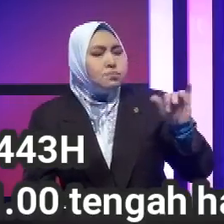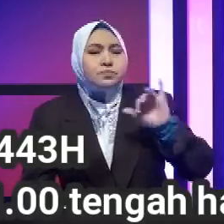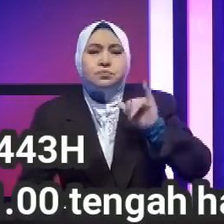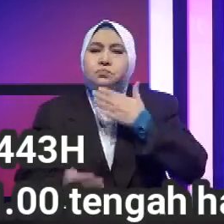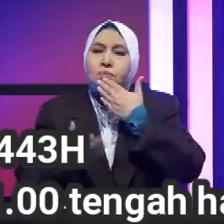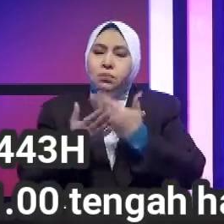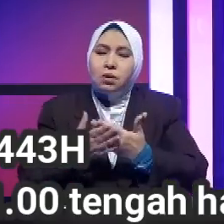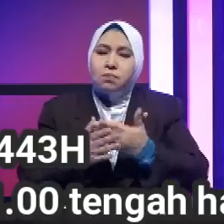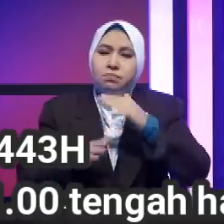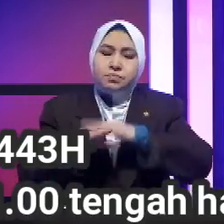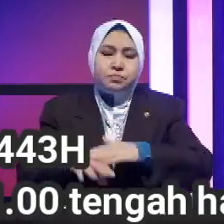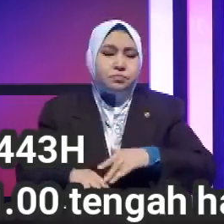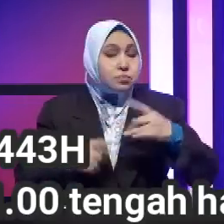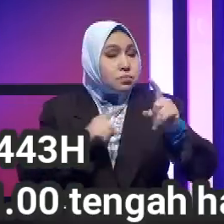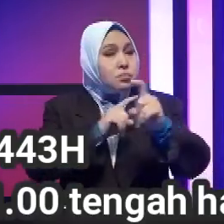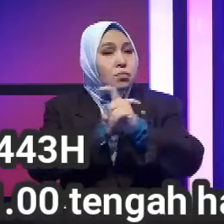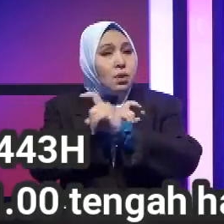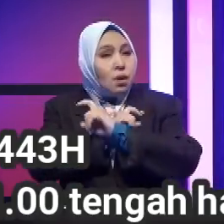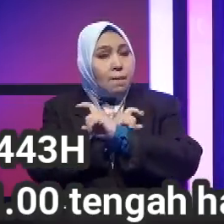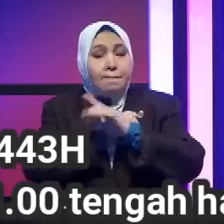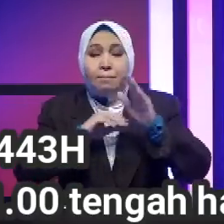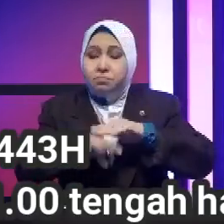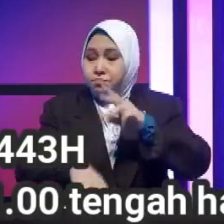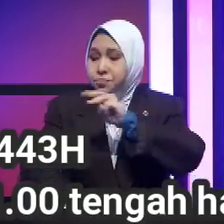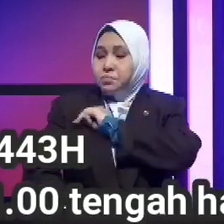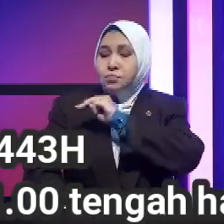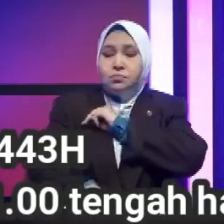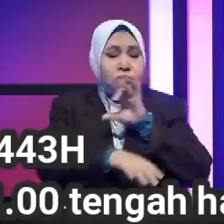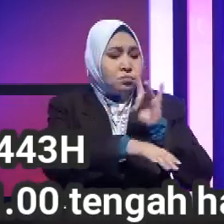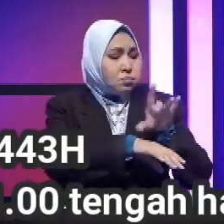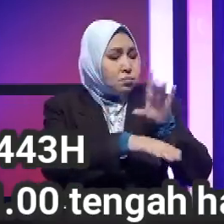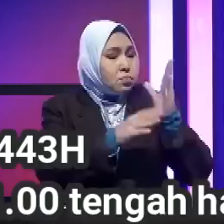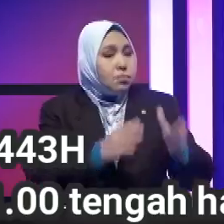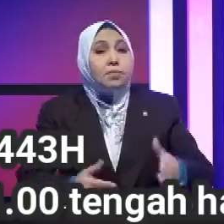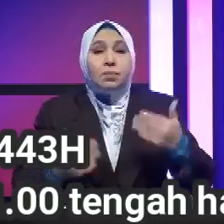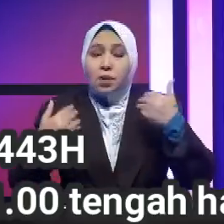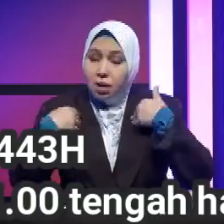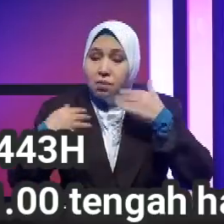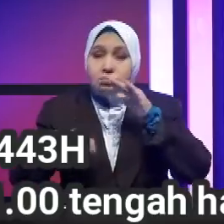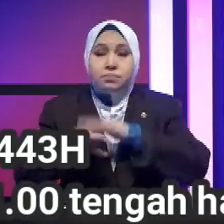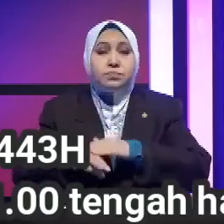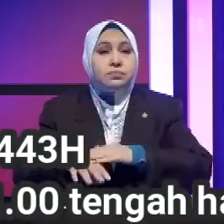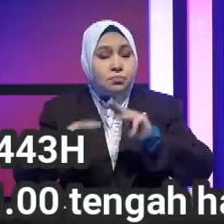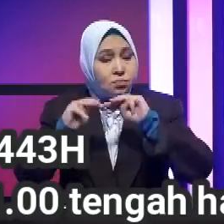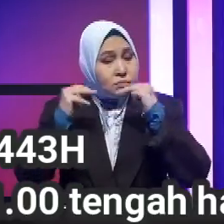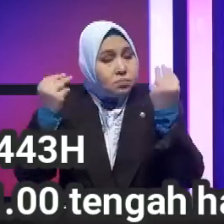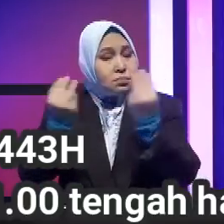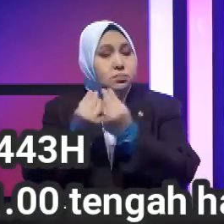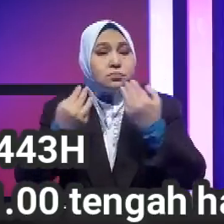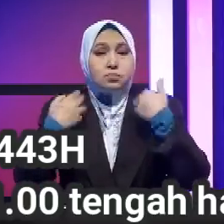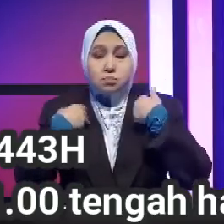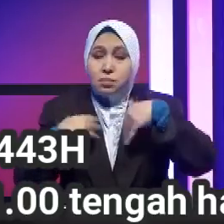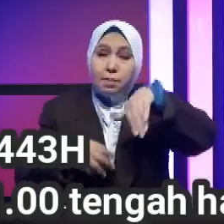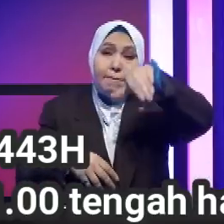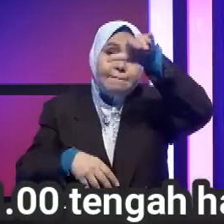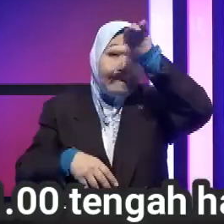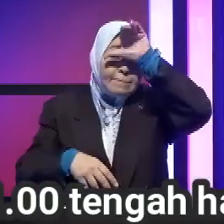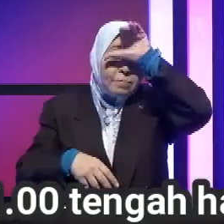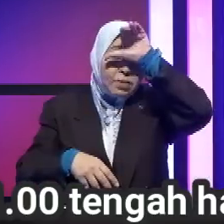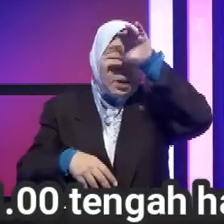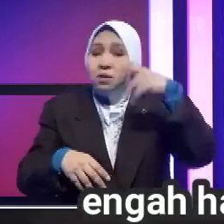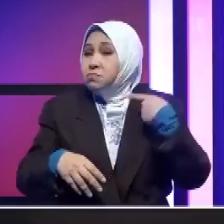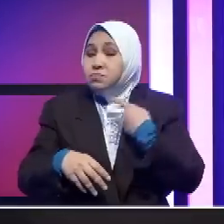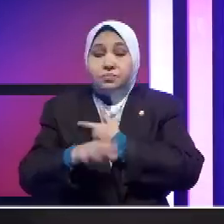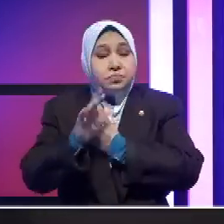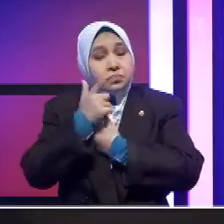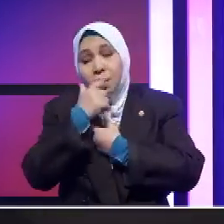kepada Firaun, kepada menteri-menteri, penasihat-penasihat yang ada dan juga kepada kaum yang berada di bumi Mesir. Jadi dia kata apa? Kita tak nak